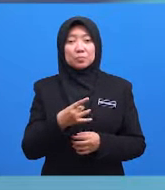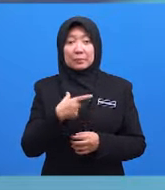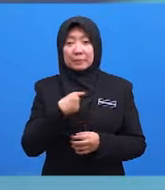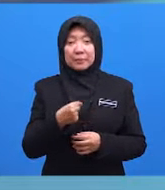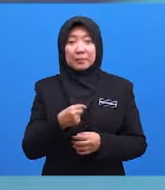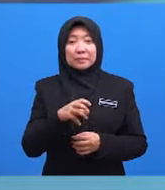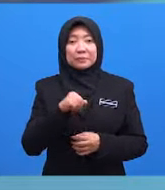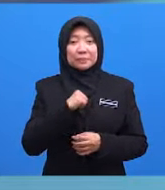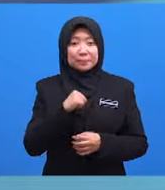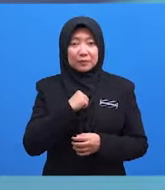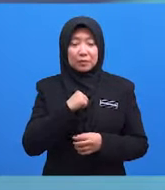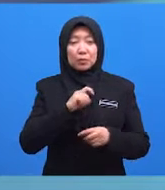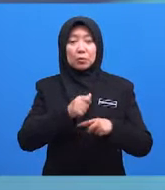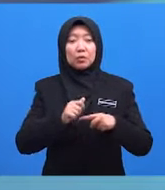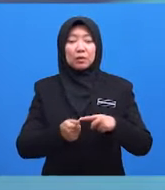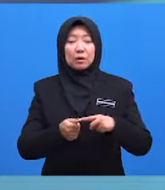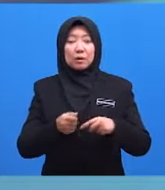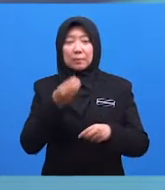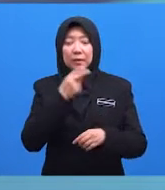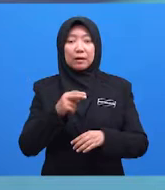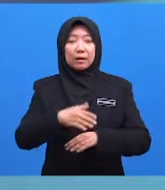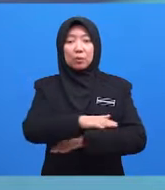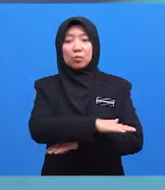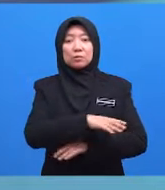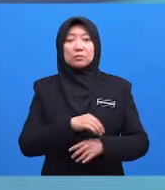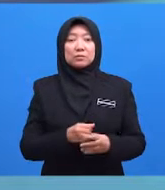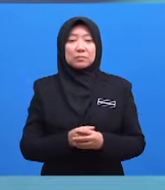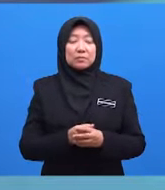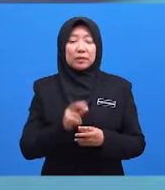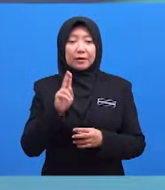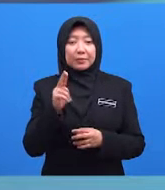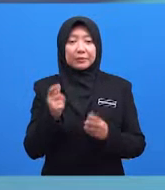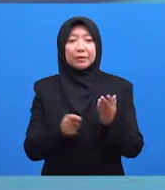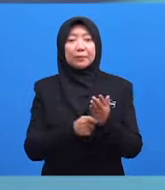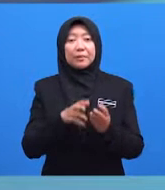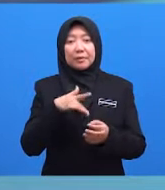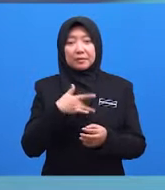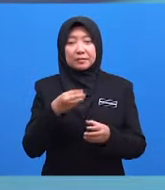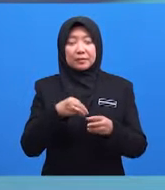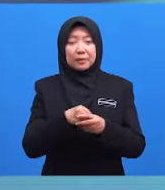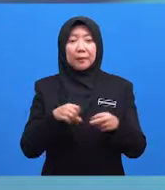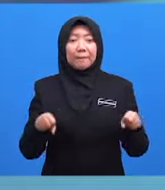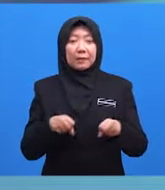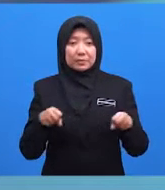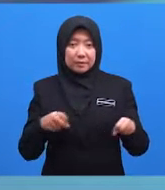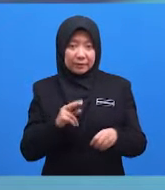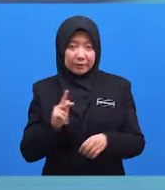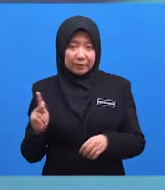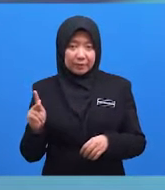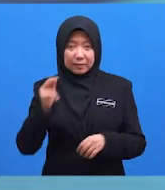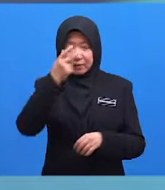masing-masing. Udang atau seafood hanya sebagai penambah rasa dalam masakan.